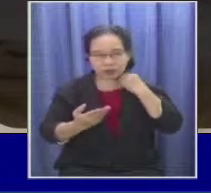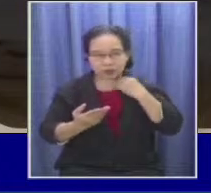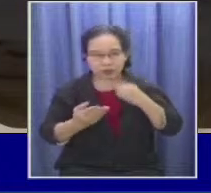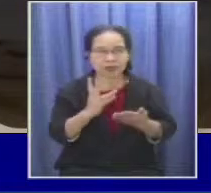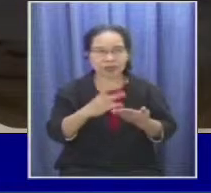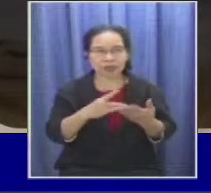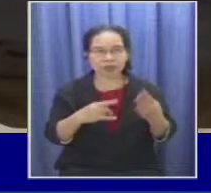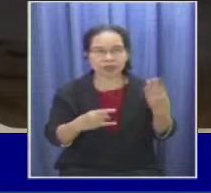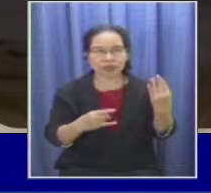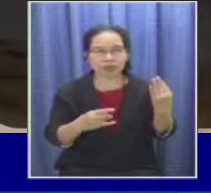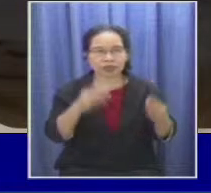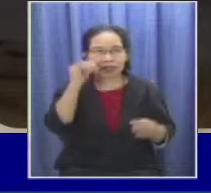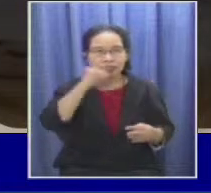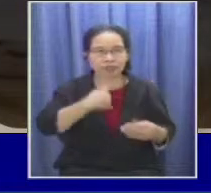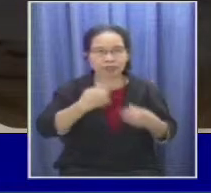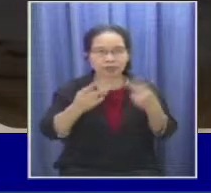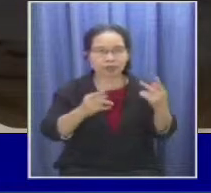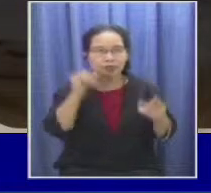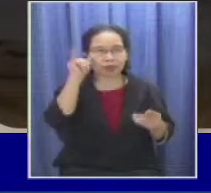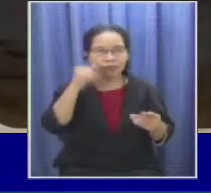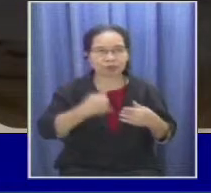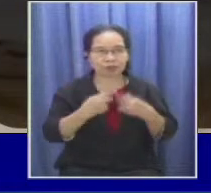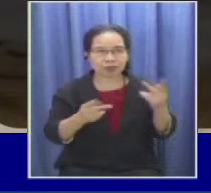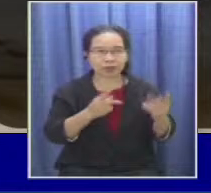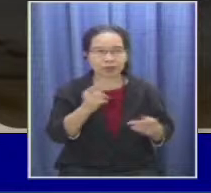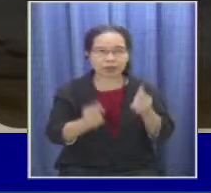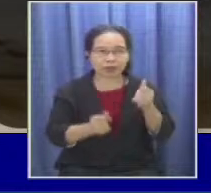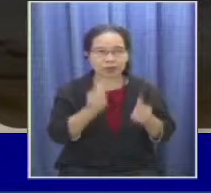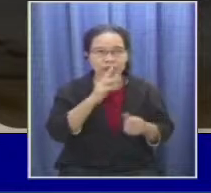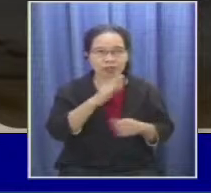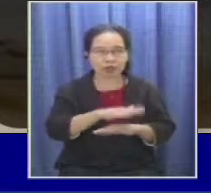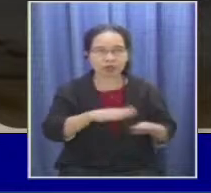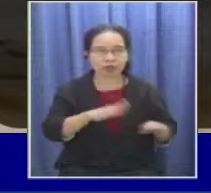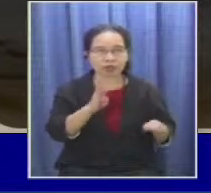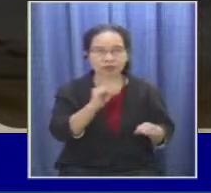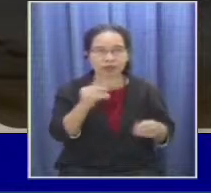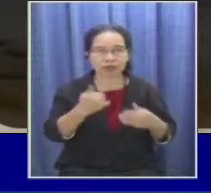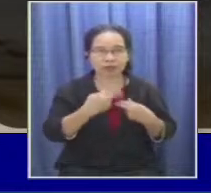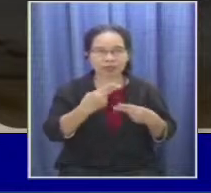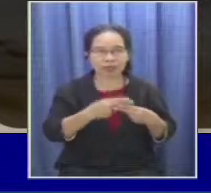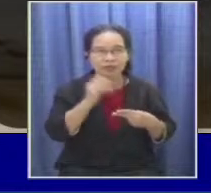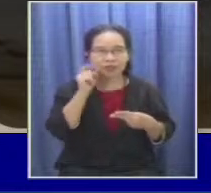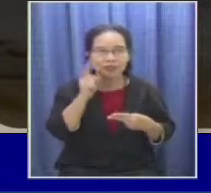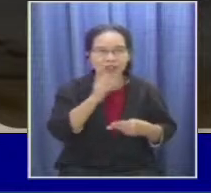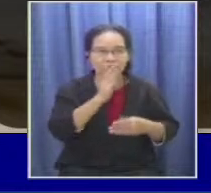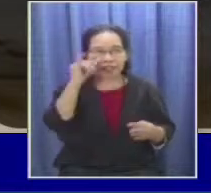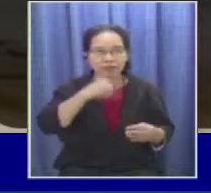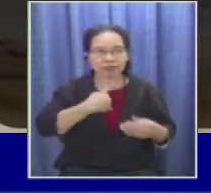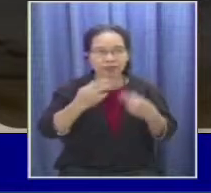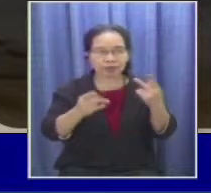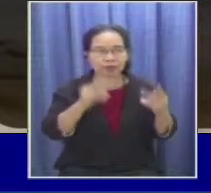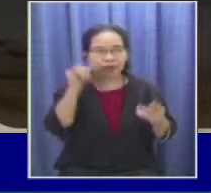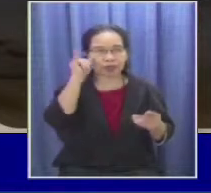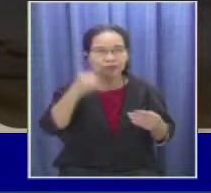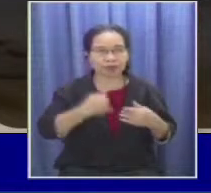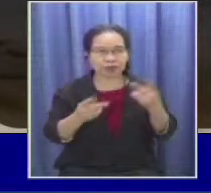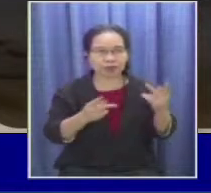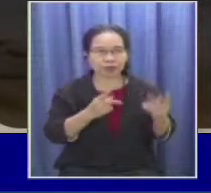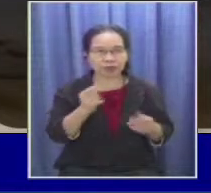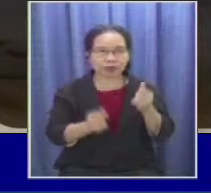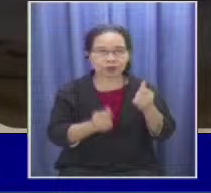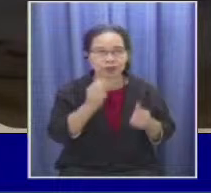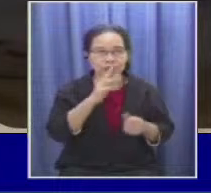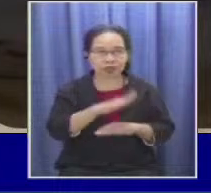betie ɛbra wade wo bɔne akyɛ wo mama yenkenkan brosesam ngometa sumienu etinso nchemu dunan